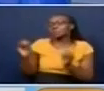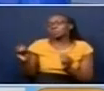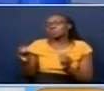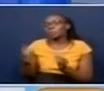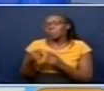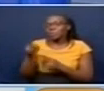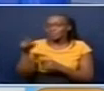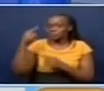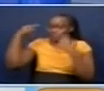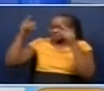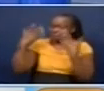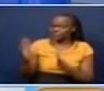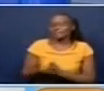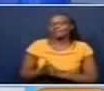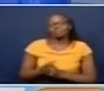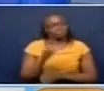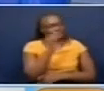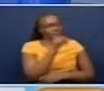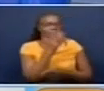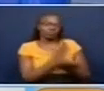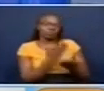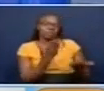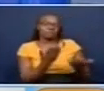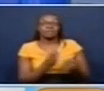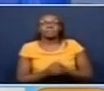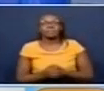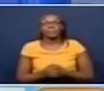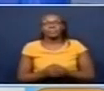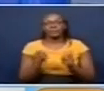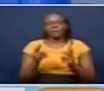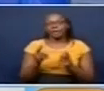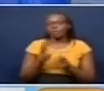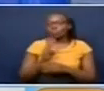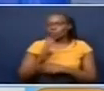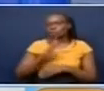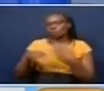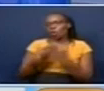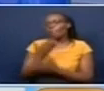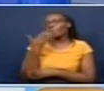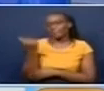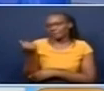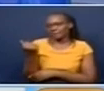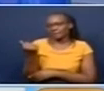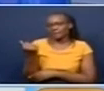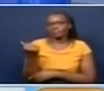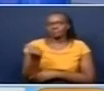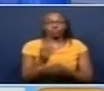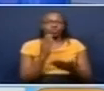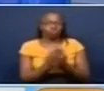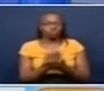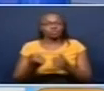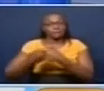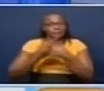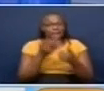kufuzu pengine. Shukrani sana wa Bijana, pia tunatakia kila la heri. Bila shaka mtazamaji, inakuwa ni changamoto kwamba usiseme kwamba